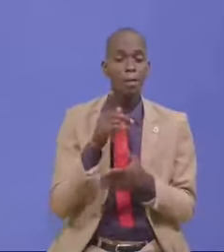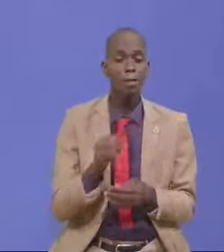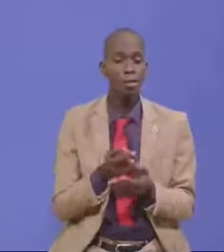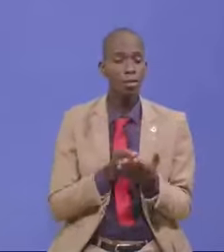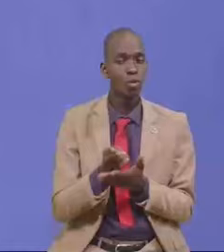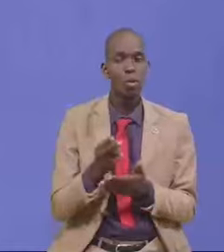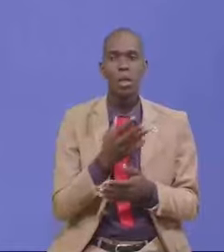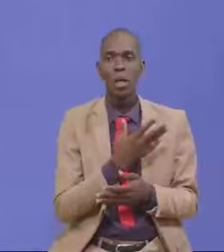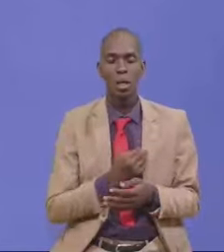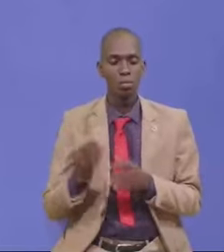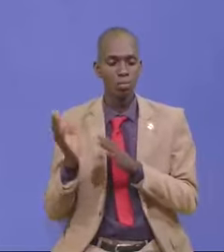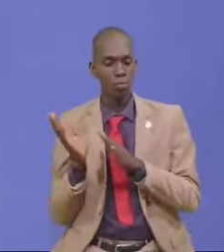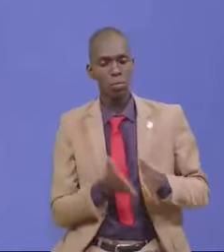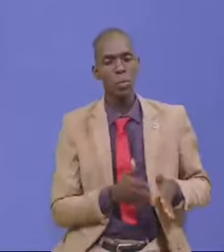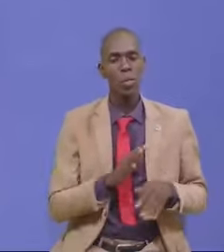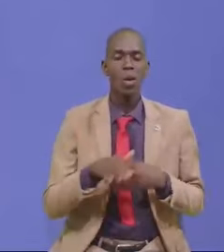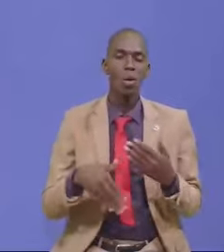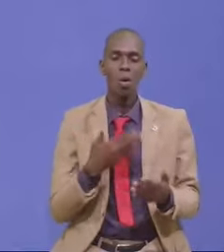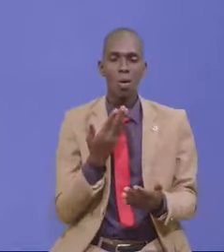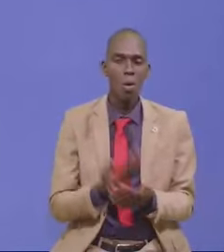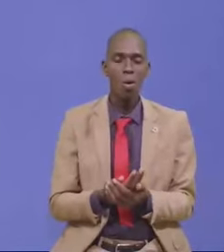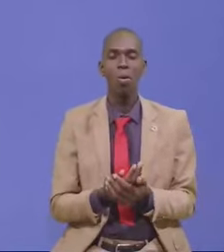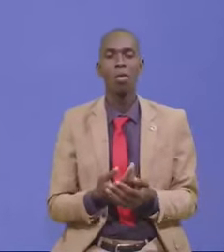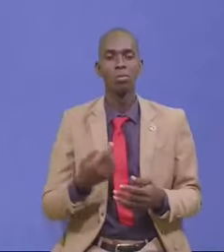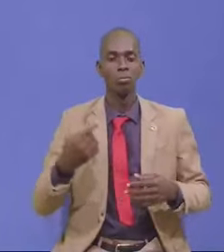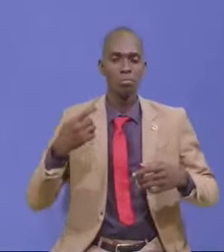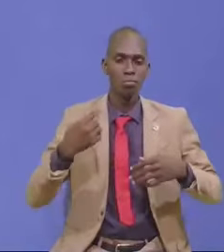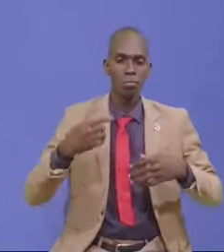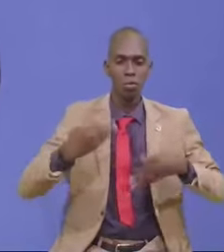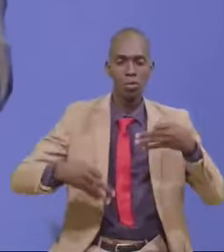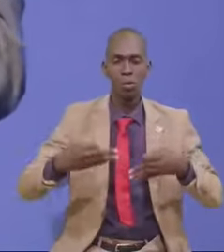Crois la vérité, abandonne toute condamnation.